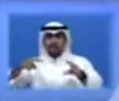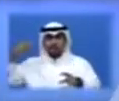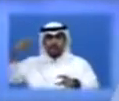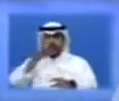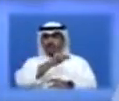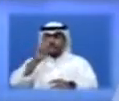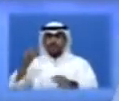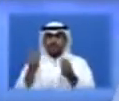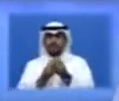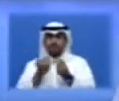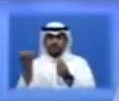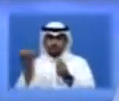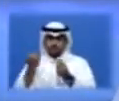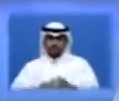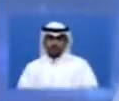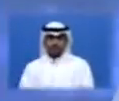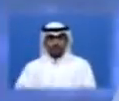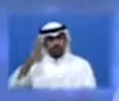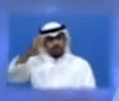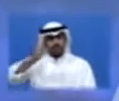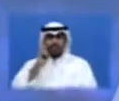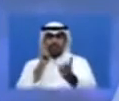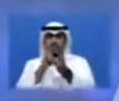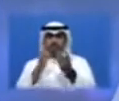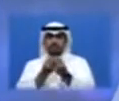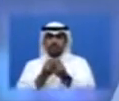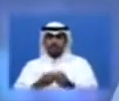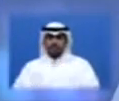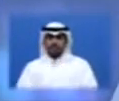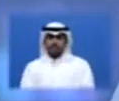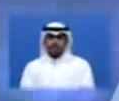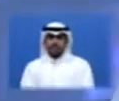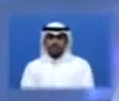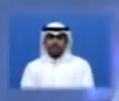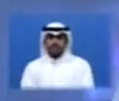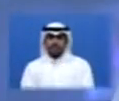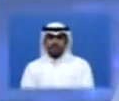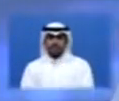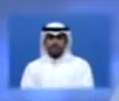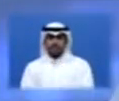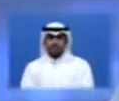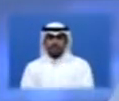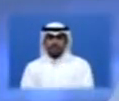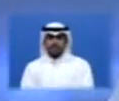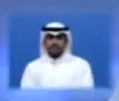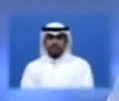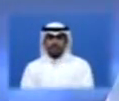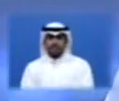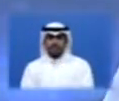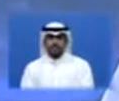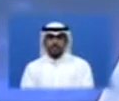هذه النشرة، هذا تذكير بأهم العناوين. تقبلوا تحياتي وتحيات الزميل خليفة بن